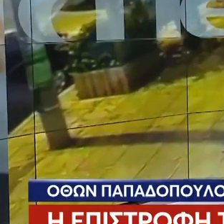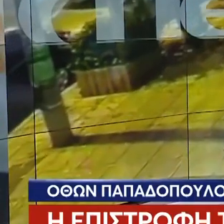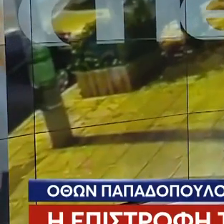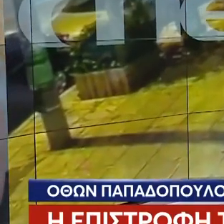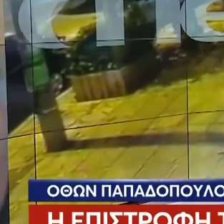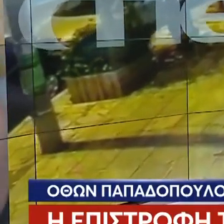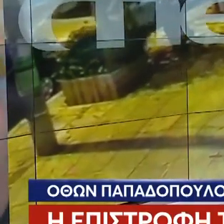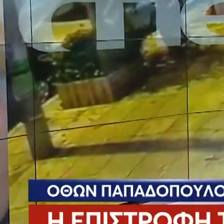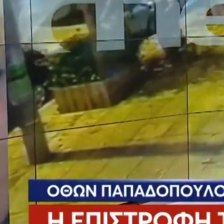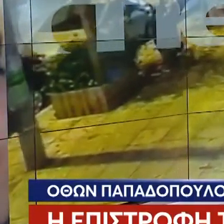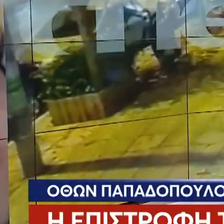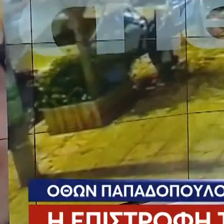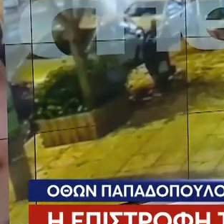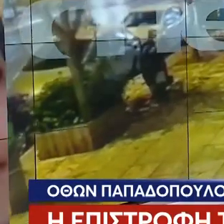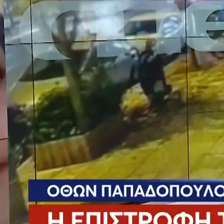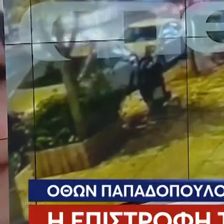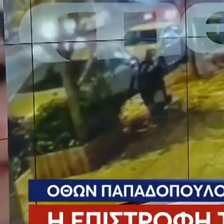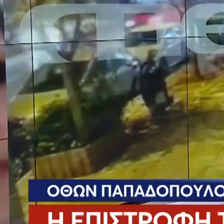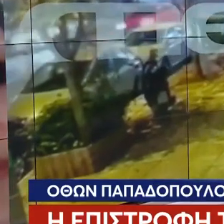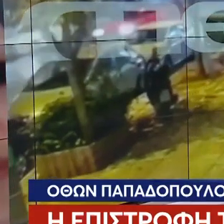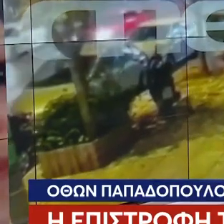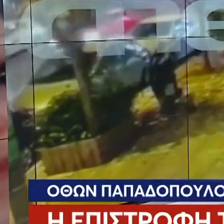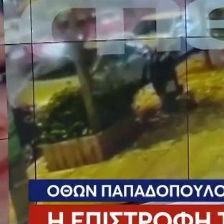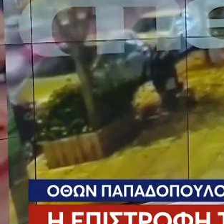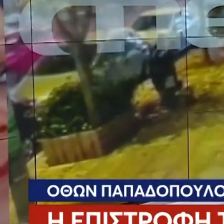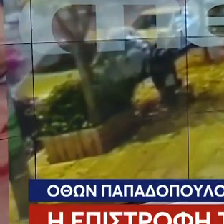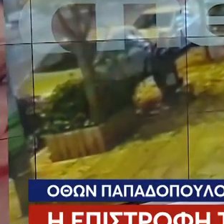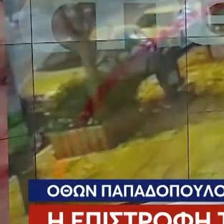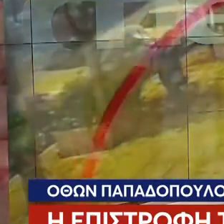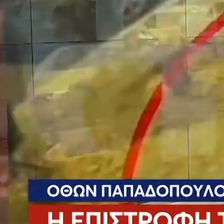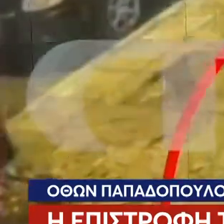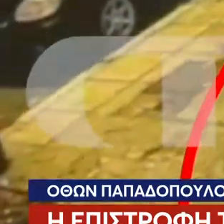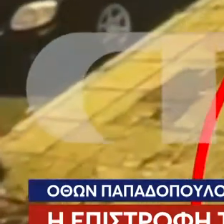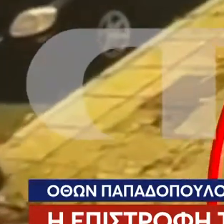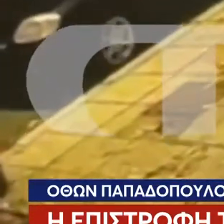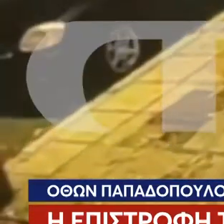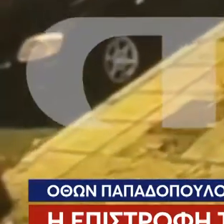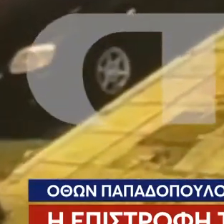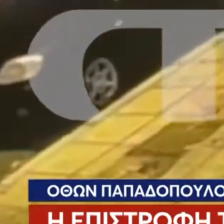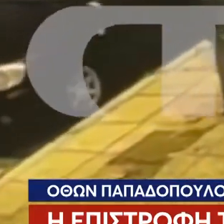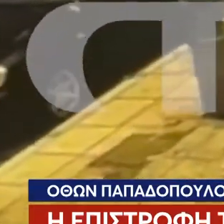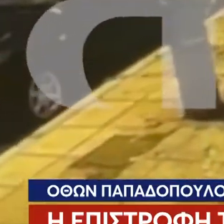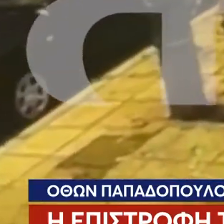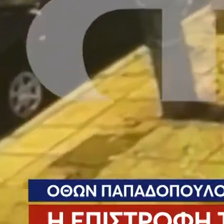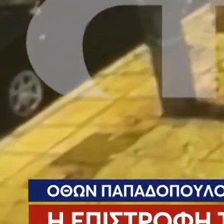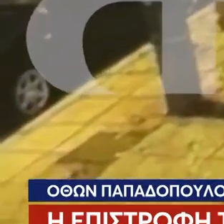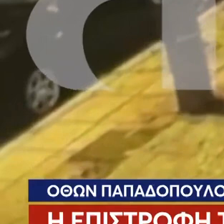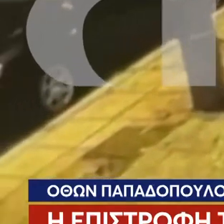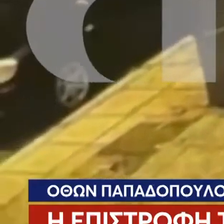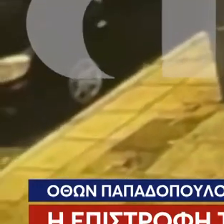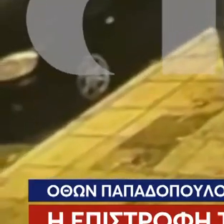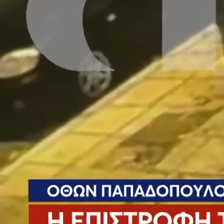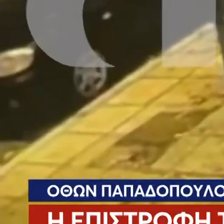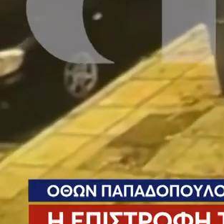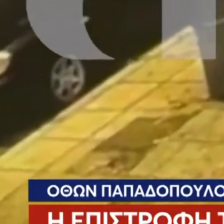που περιλαμβάνεται μέσα στην εικόνα, που έχει προκύψει από την έρευνα. Ανάλογη ευκρίνεια δεν υπάρχει